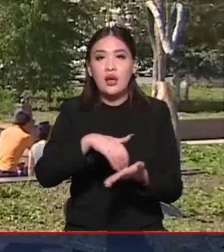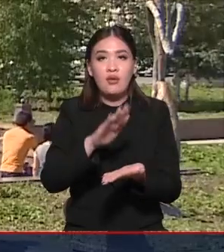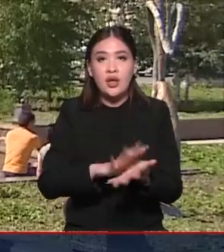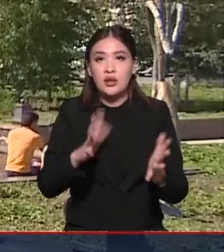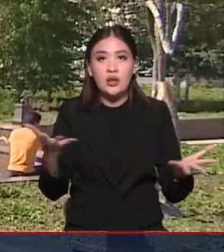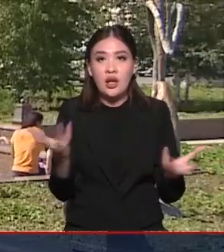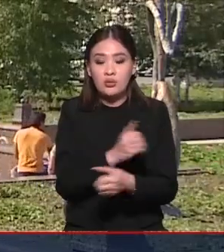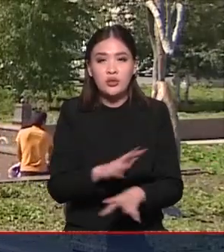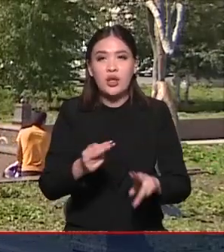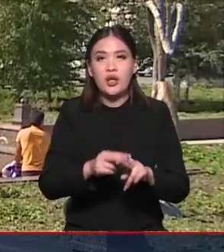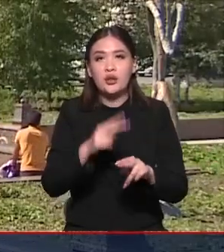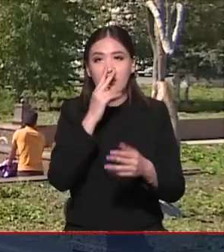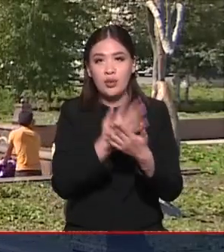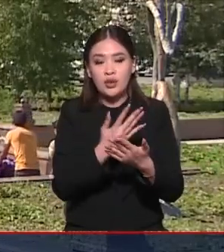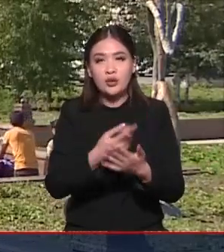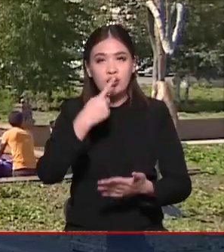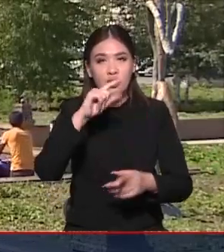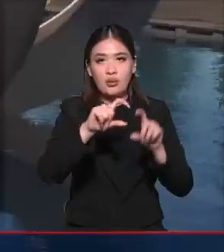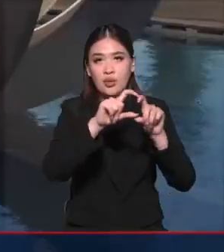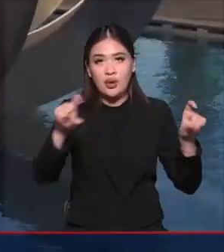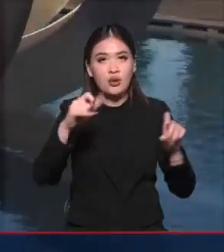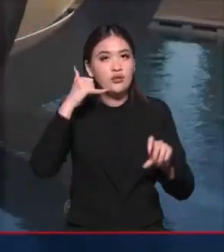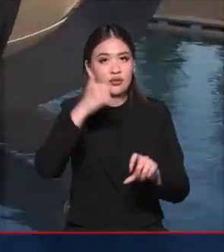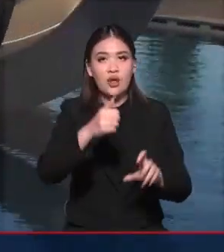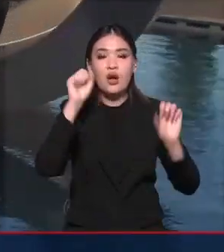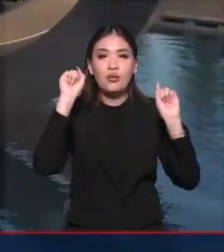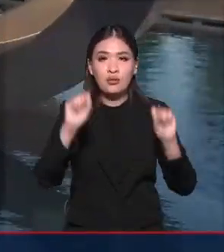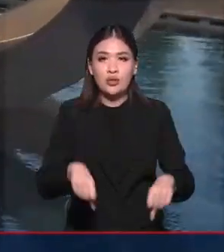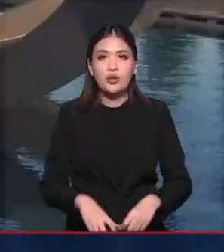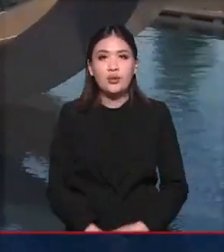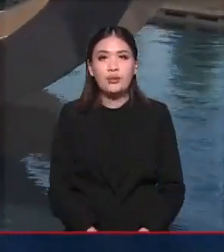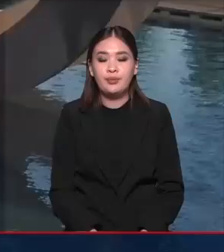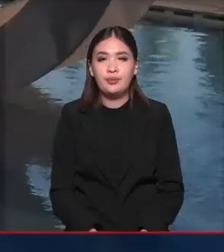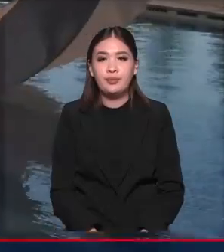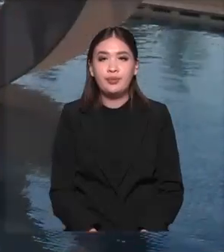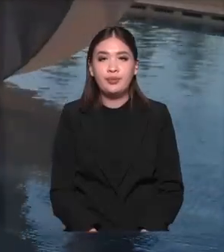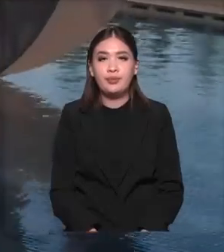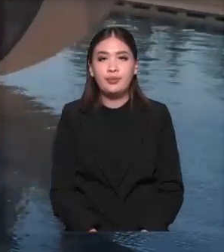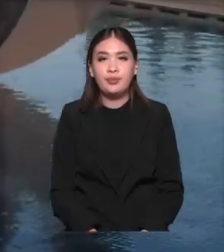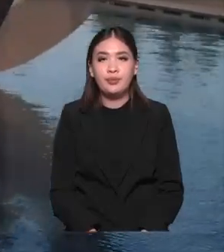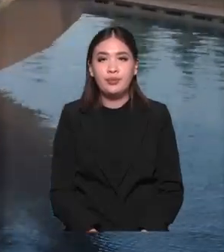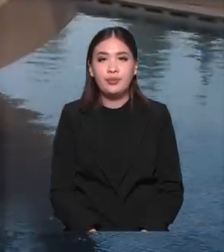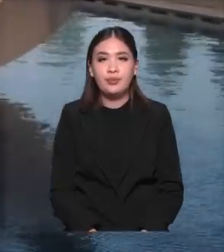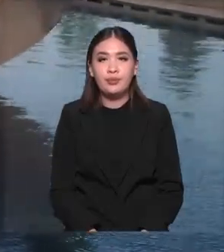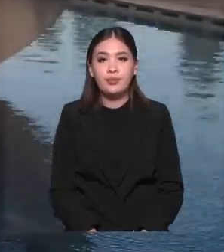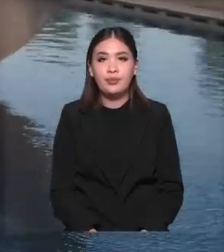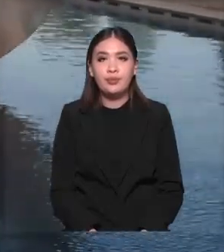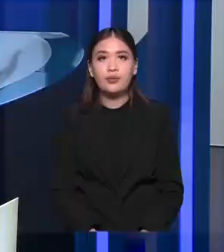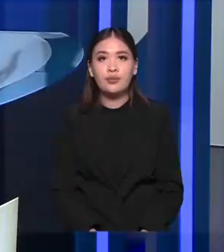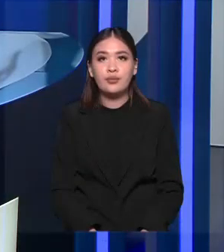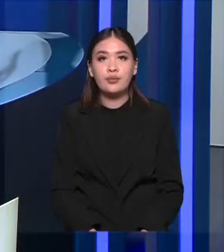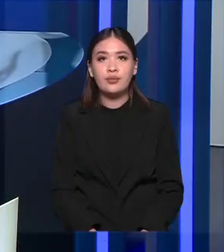мына экранда көрсетілген номерге хабарлассаңыздар болады. Қаламқасын Санбай, Райымбек Бегужаев, Сәкен Пионер, Жібек жолы.